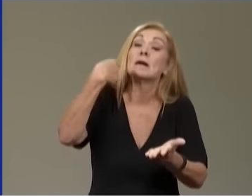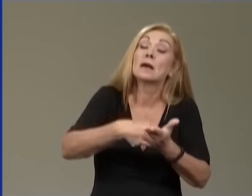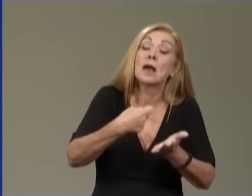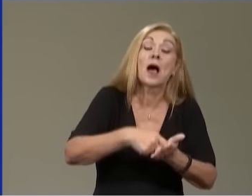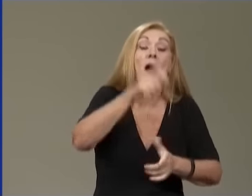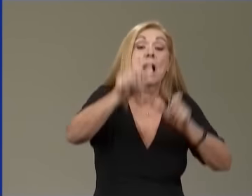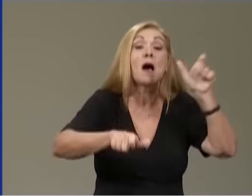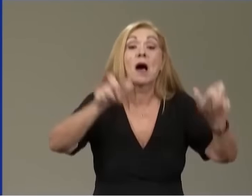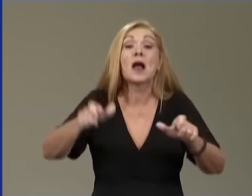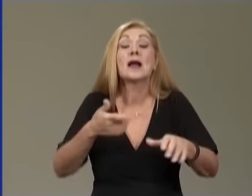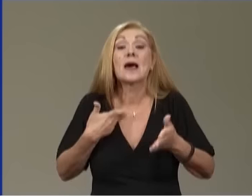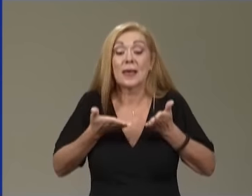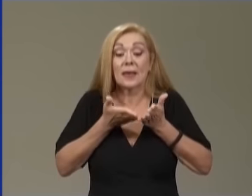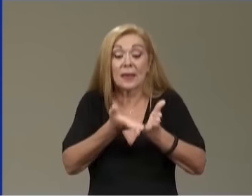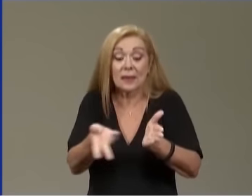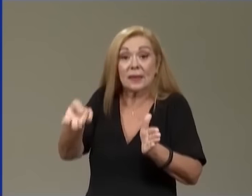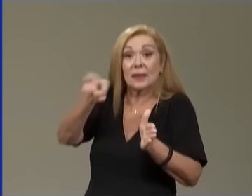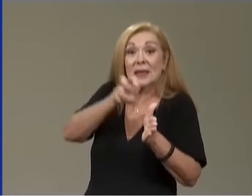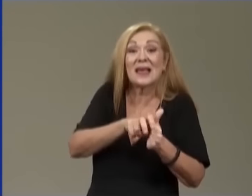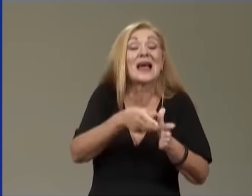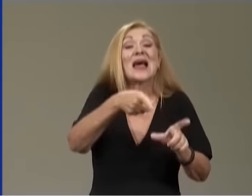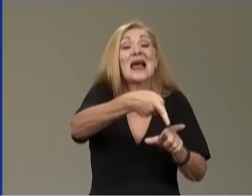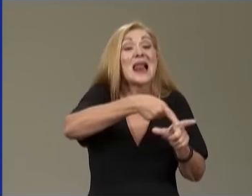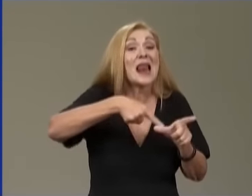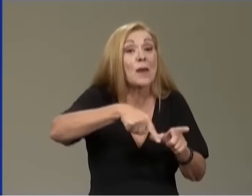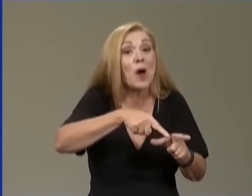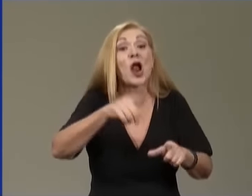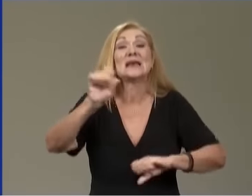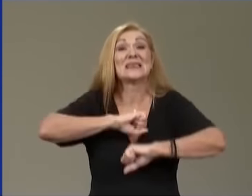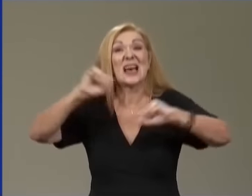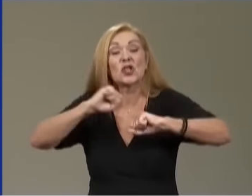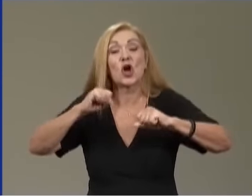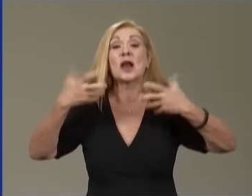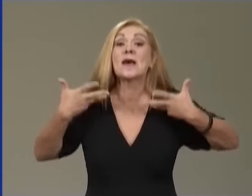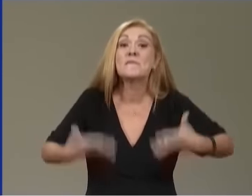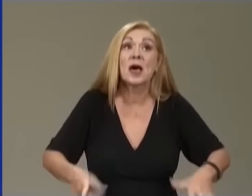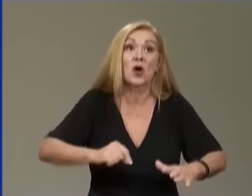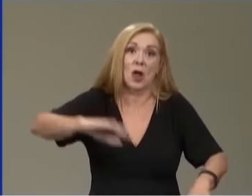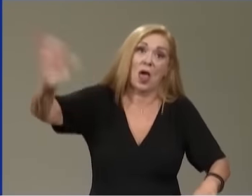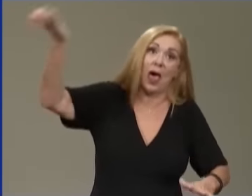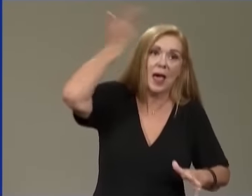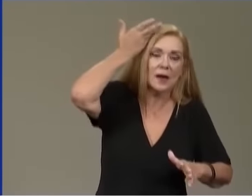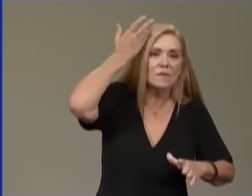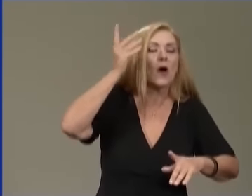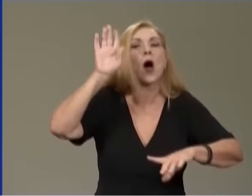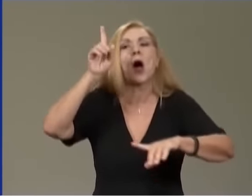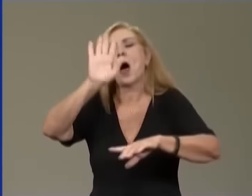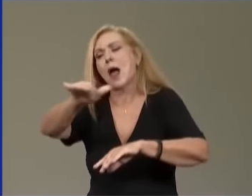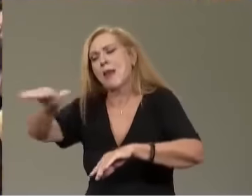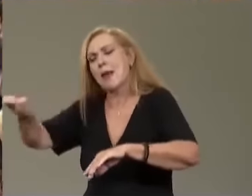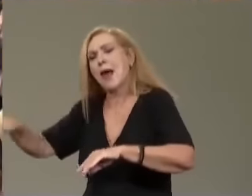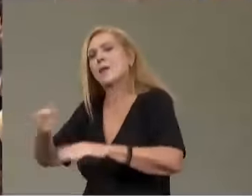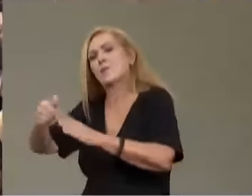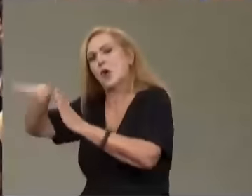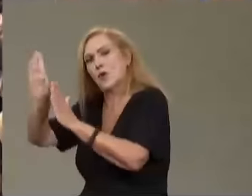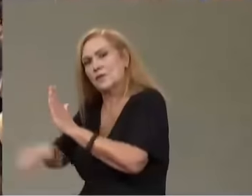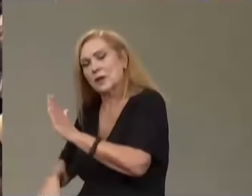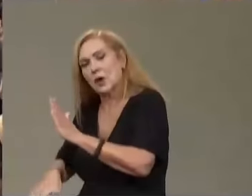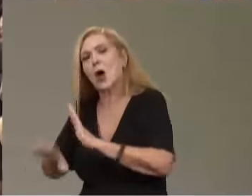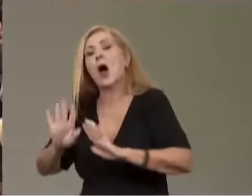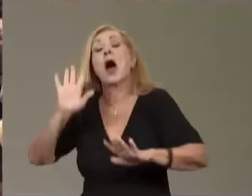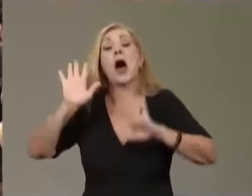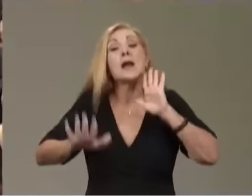θα αποβιβάζεται σε ελληνικό λιμάνι, υψηλό στη Σαντορίνη και στη Μύκονο, χαμηλότερο στα υπόλοιπα, με κλιμάκωση